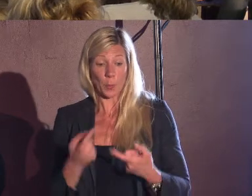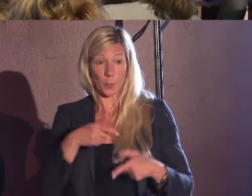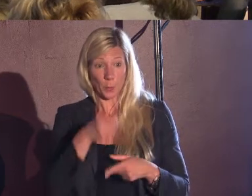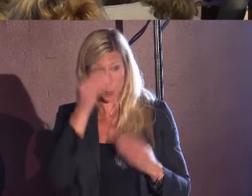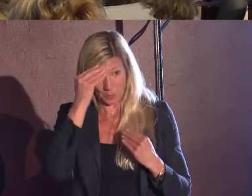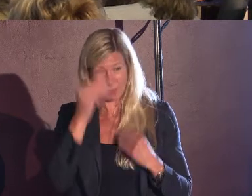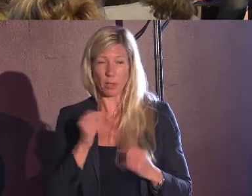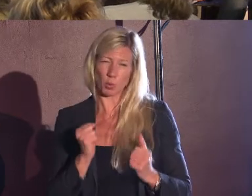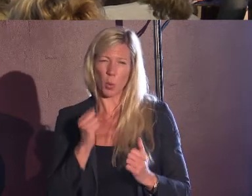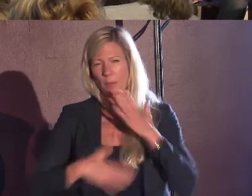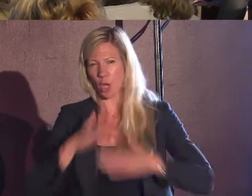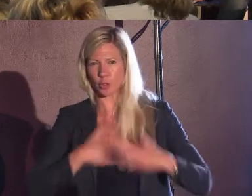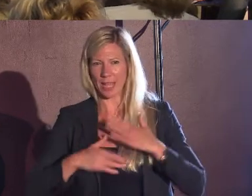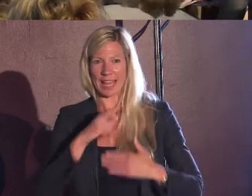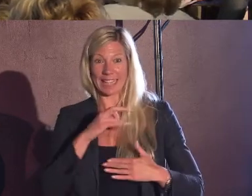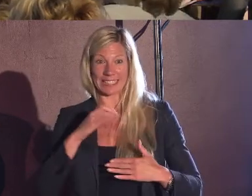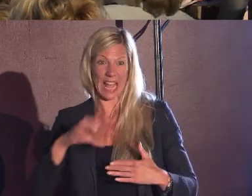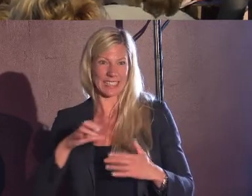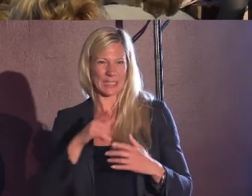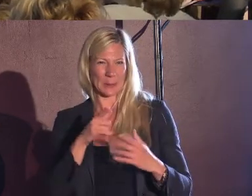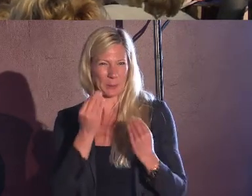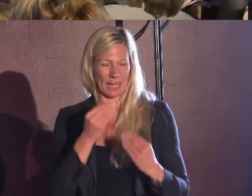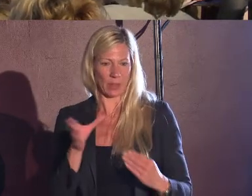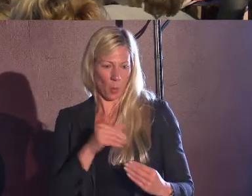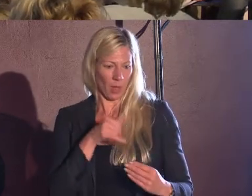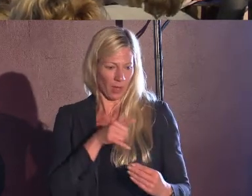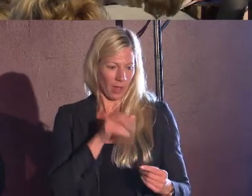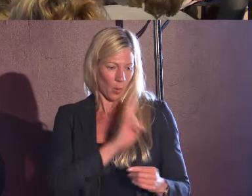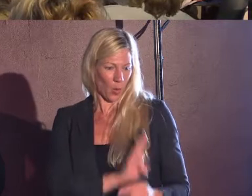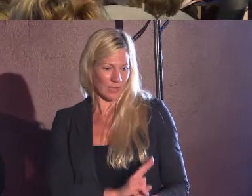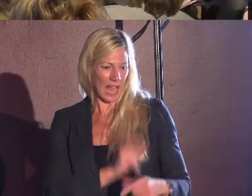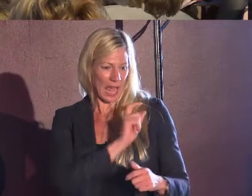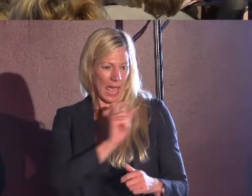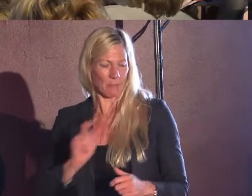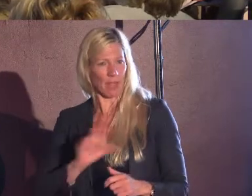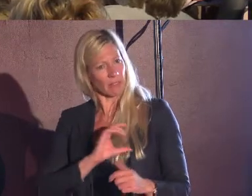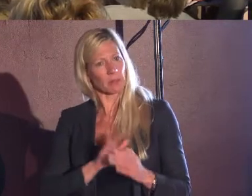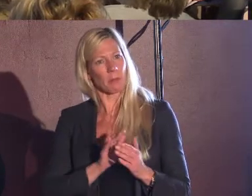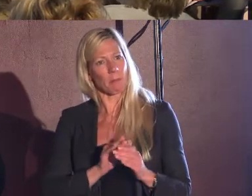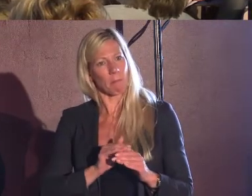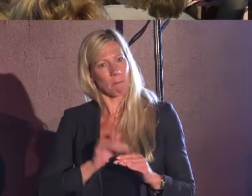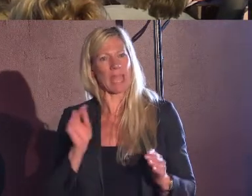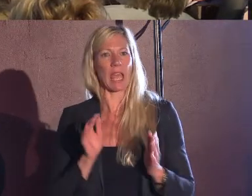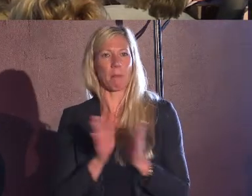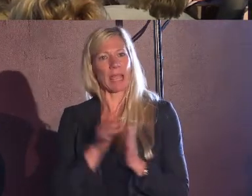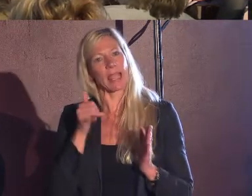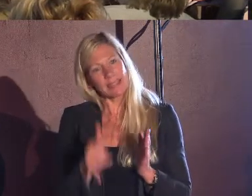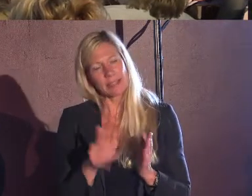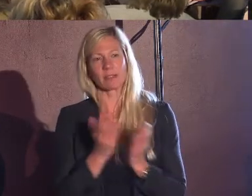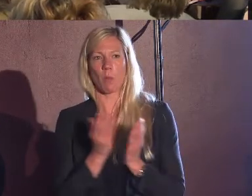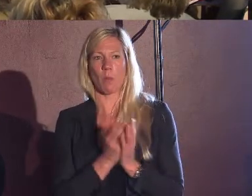Man ska önska sig de här renässansutbildningarna så att säga, där det finns, där de konstnärliga ämnena också tar del i skolan väldigt tidigt och finns